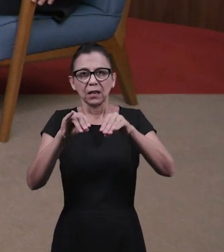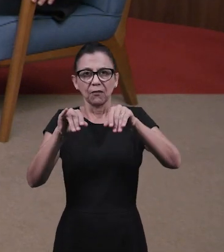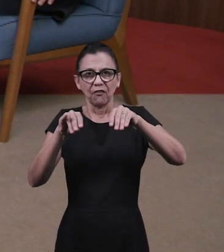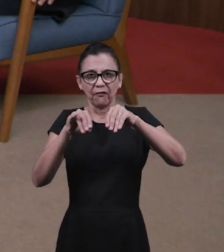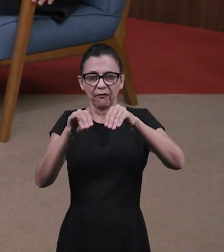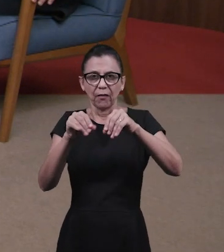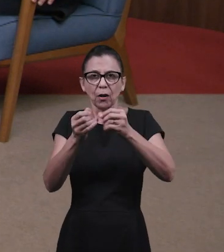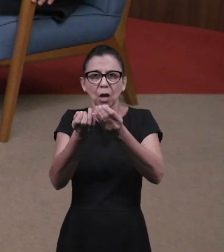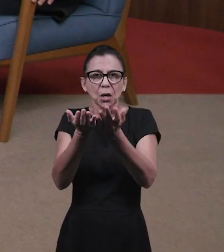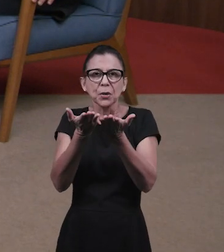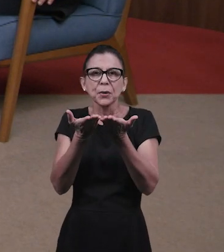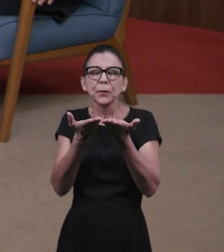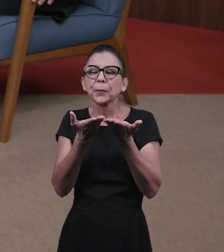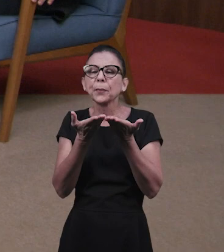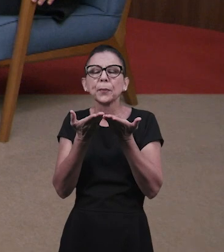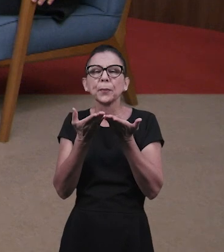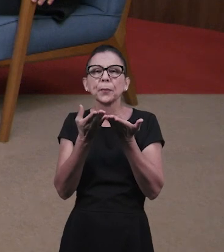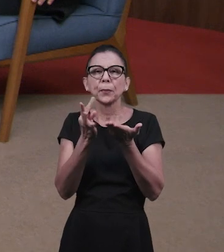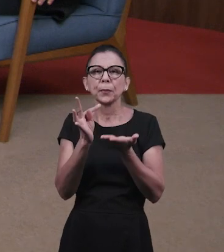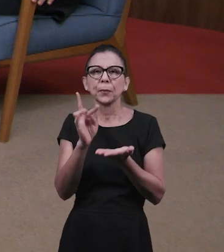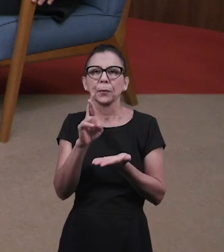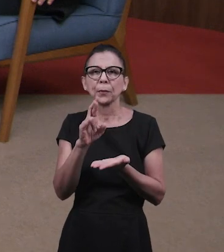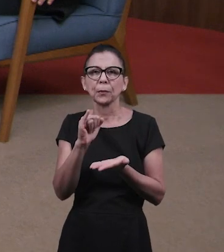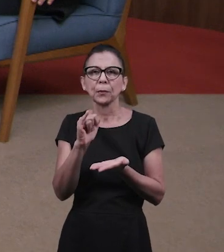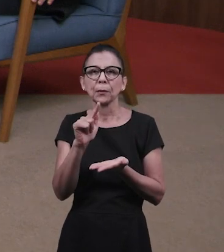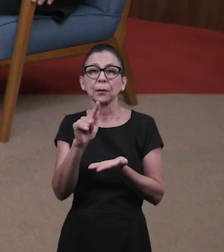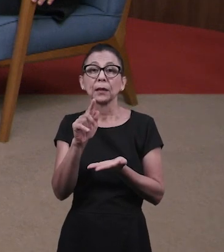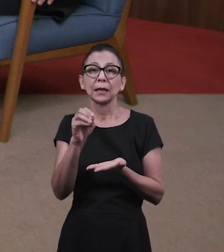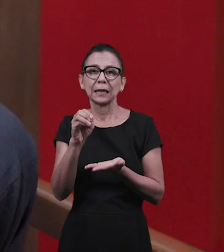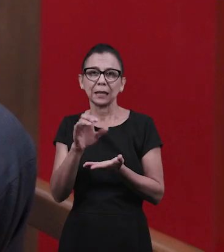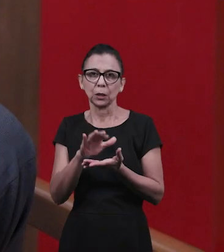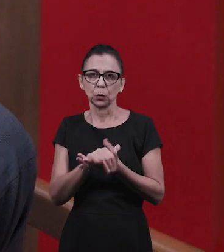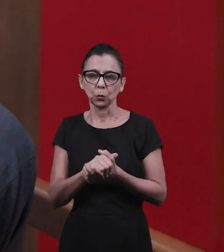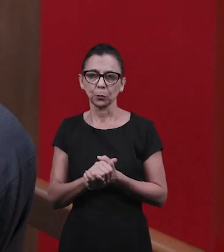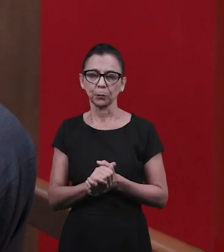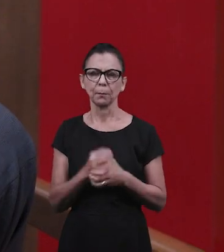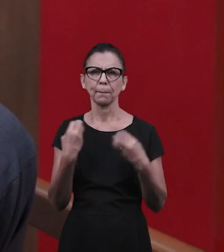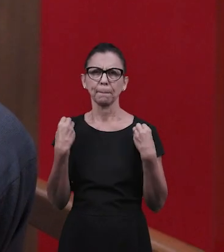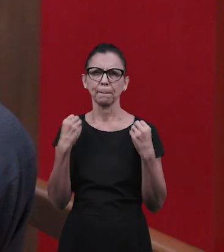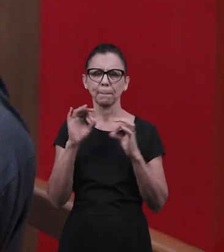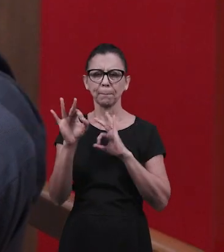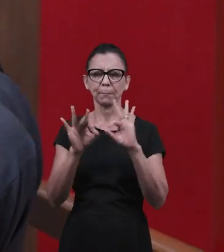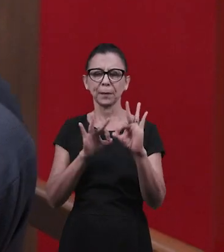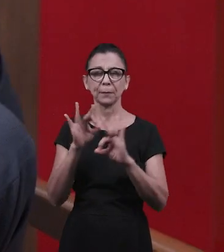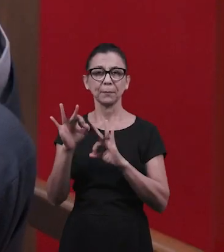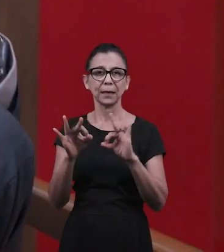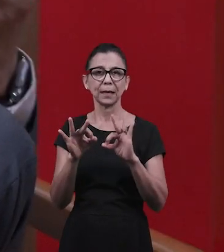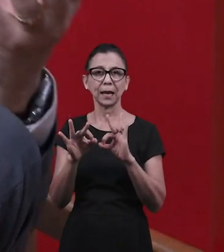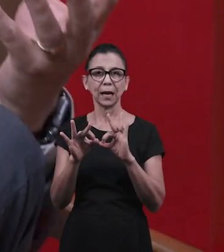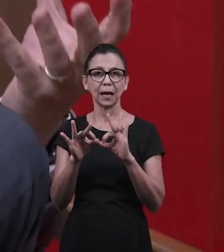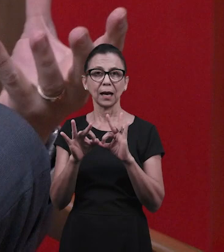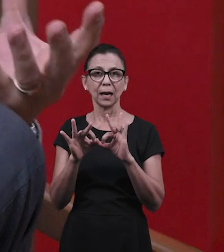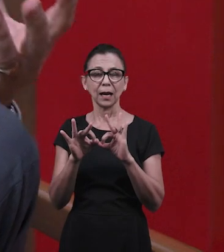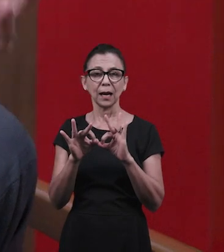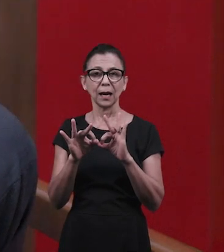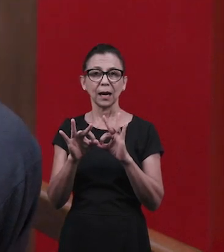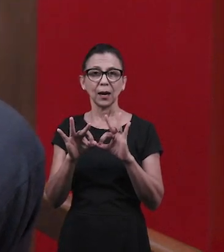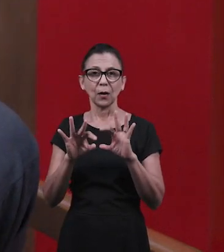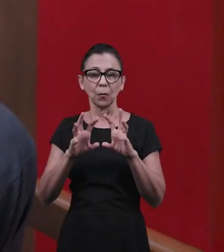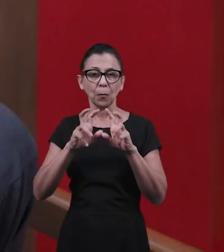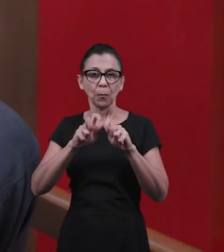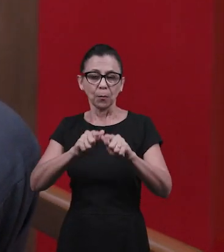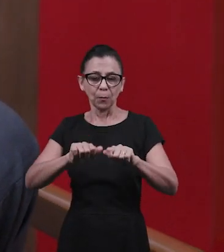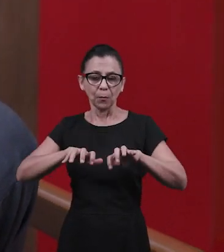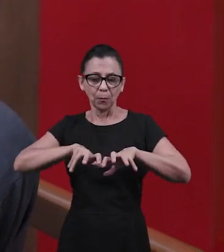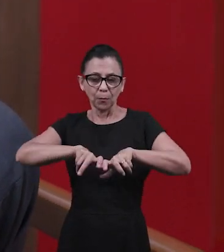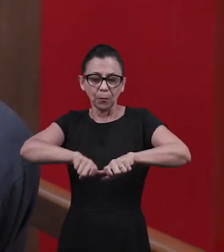de blé, était pour se faire le pain. Et le pain est le véritable pain. Quand